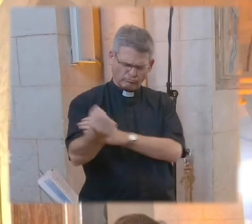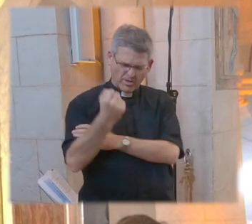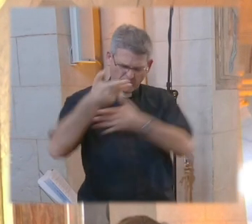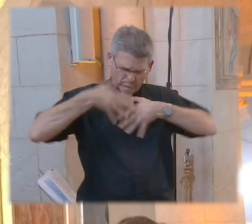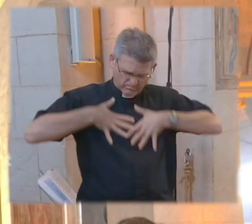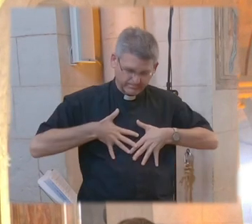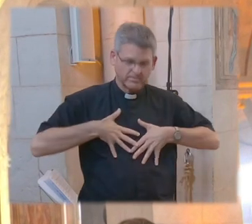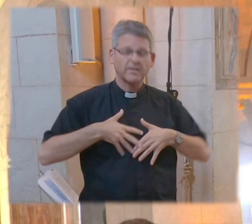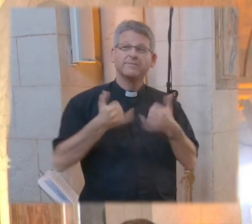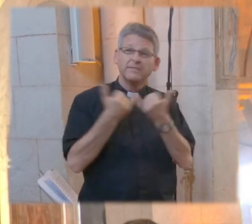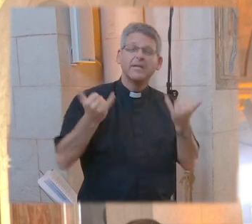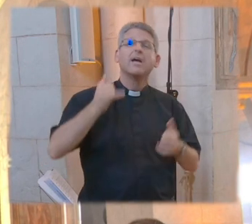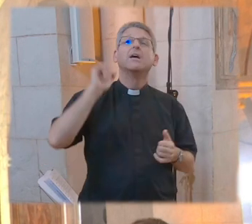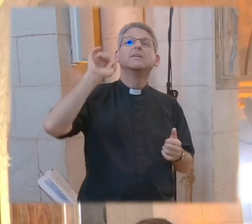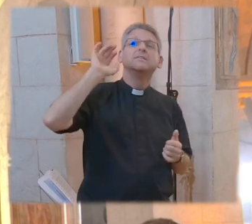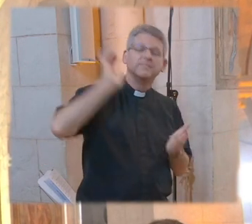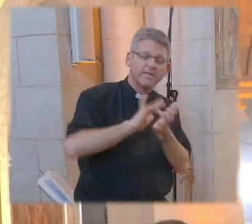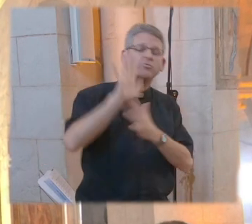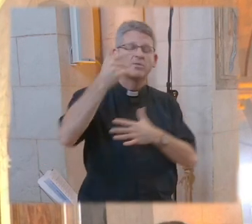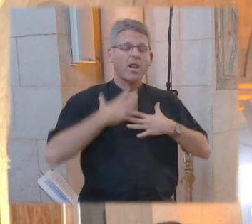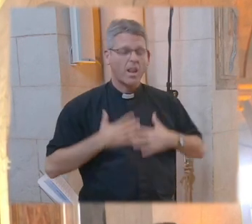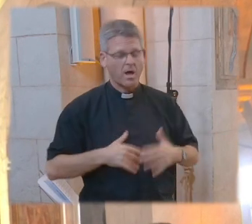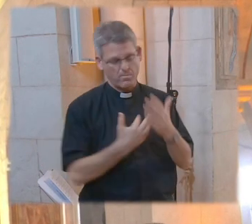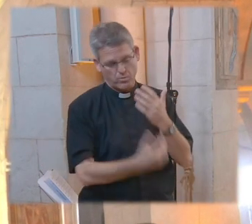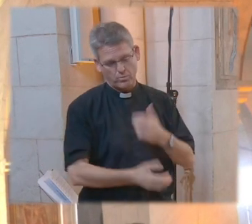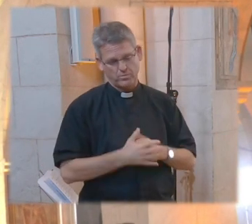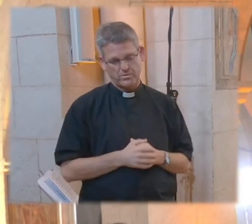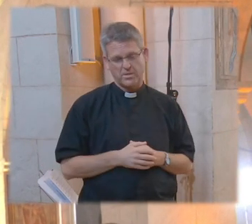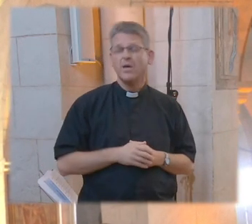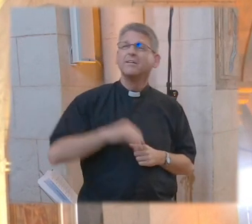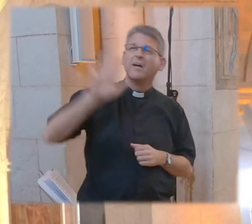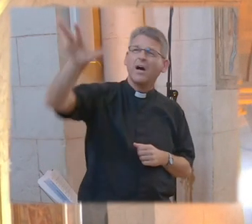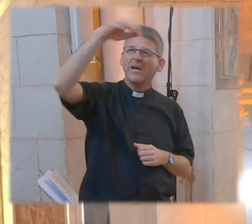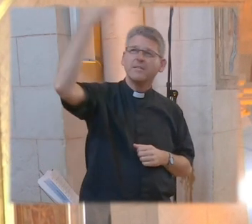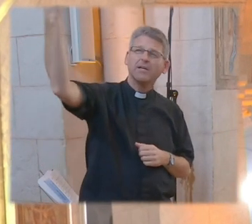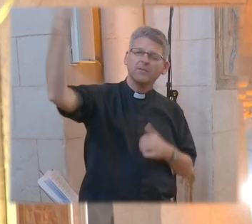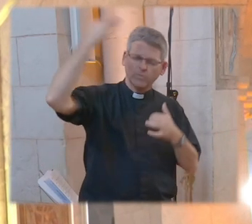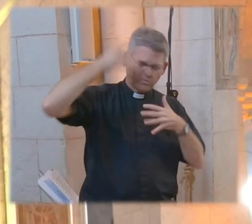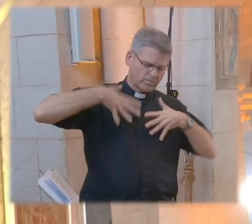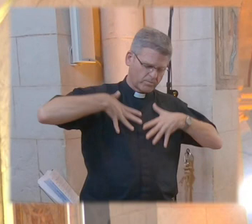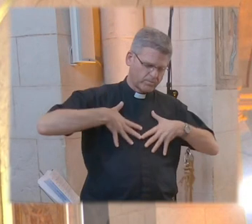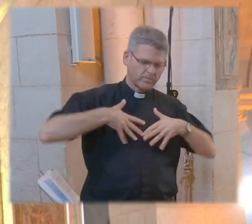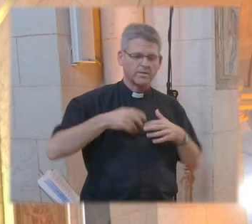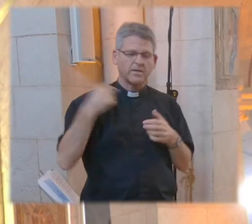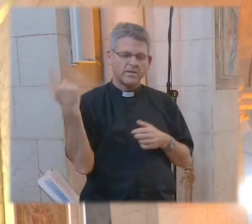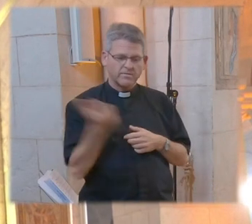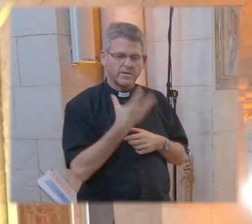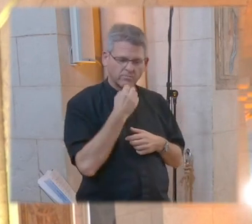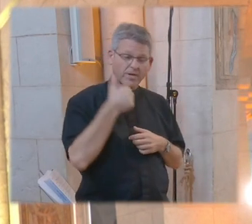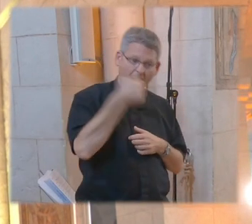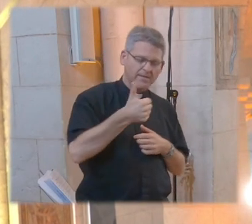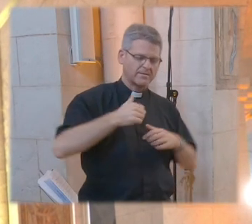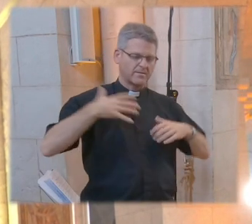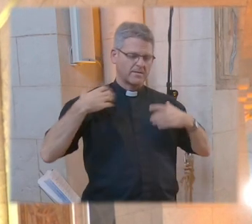deines Sohnes, und erfülle uns mit seinem Heiligen Geist, damit wir ein Leib und ein Geist